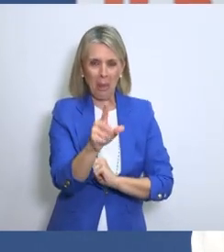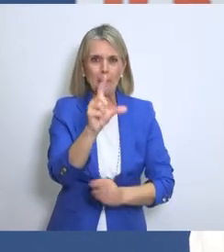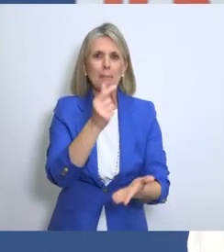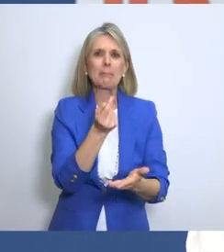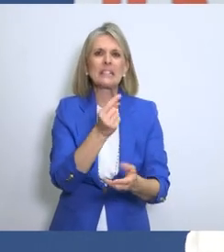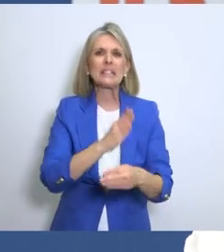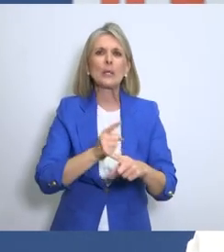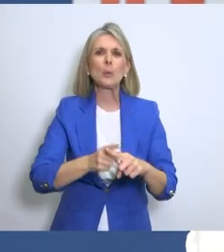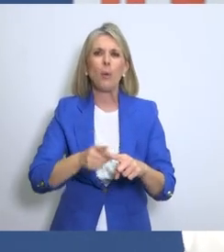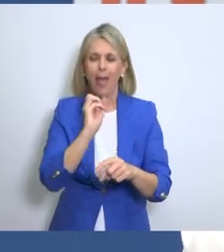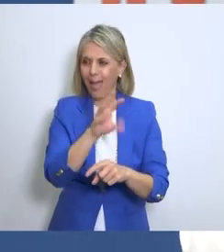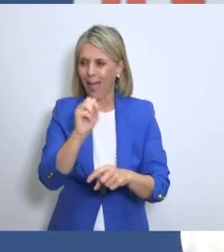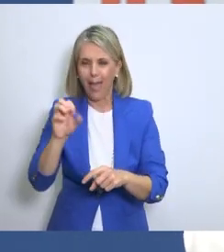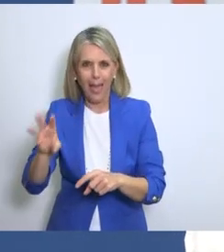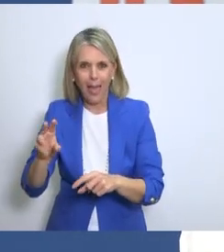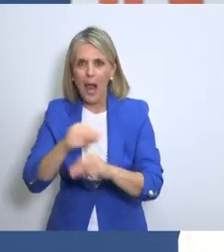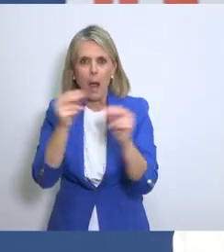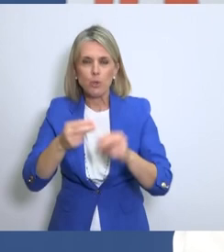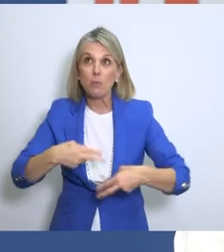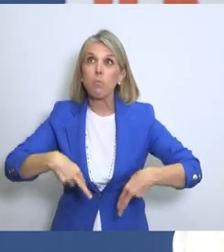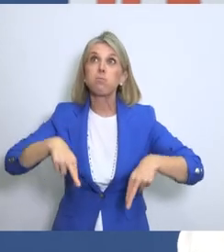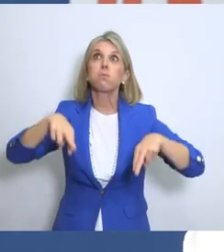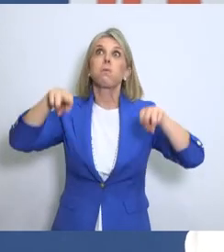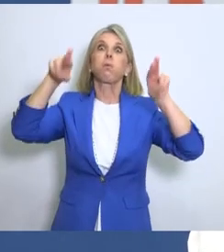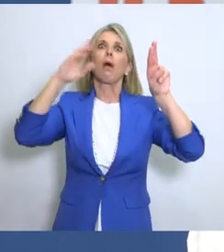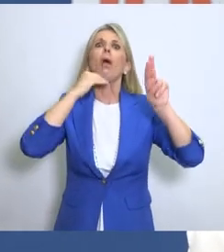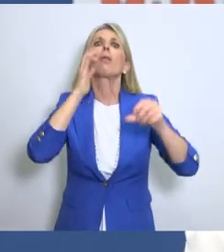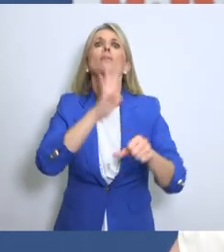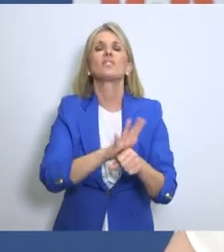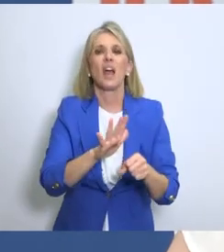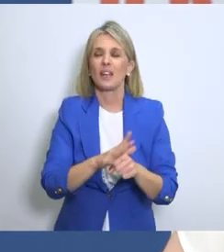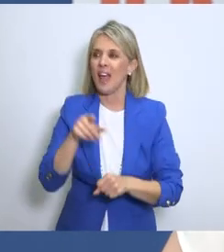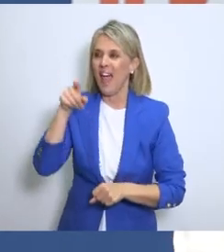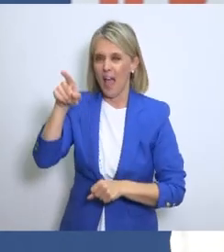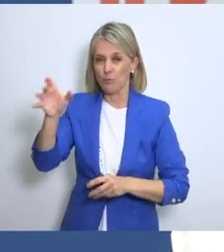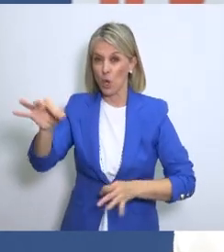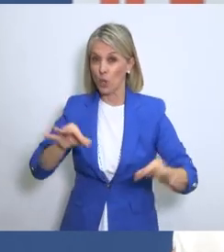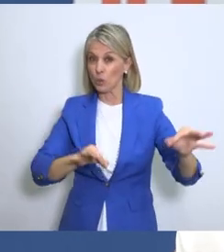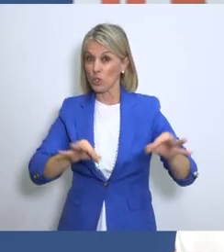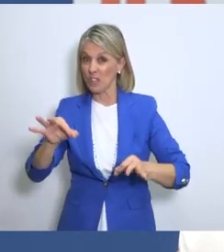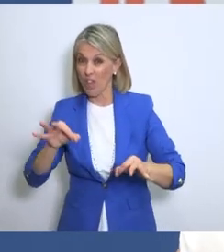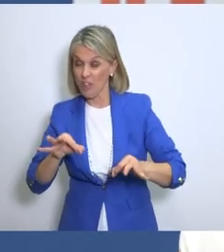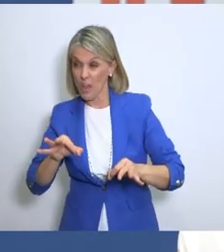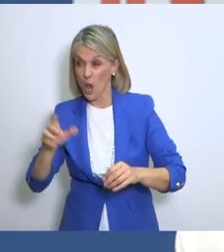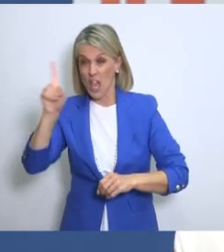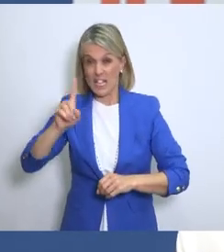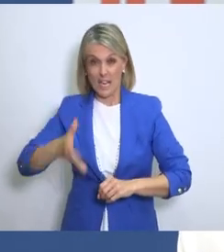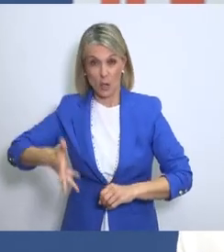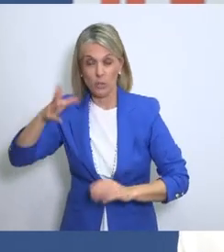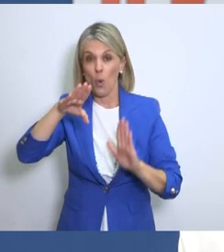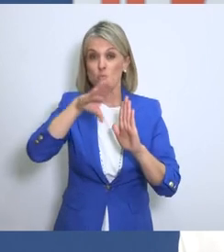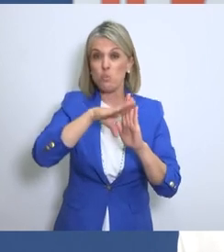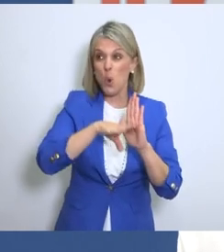επιχειρήσεων και των καπιταλιστών. Το ακραίο κέντρο του Μητσοτάκη, με την ατζέντα και με τις πρακτικές